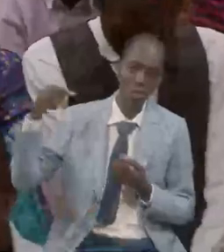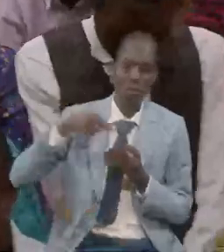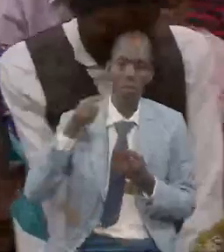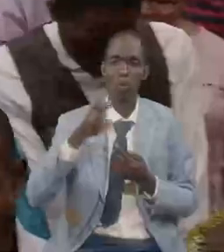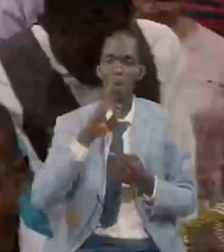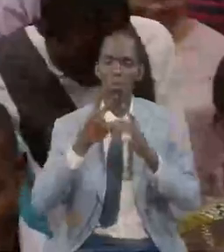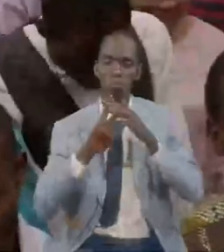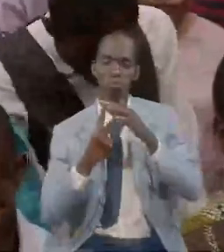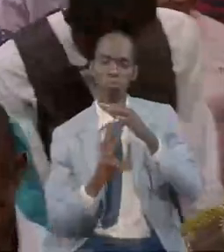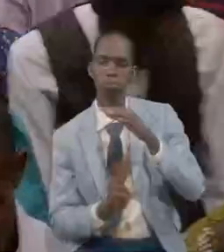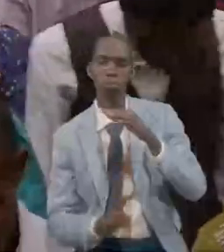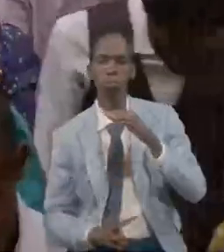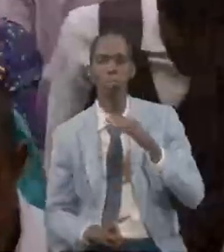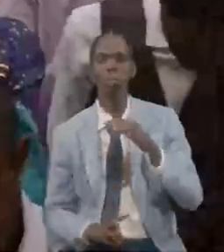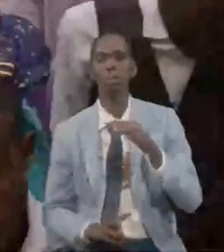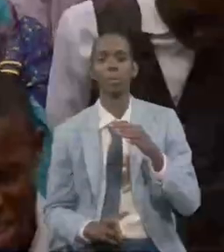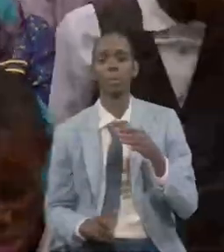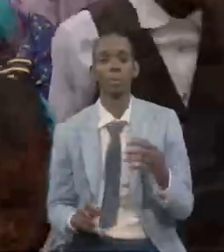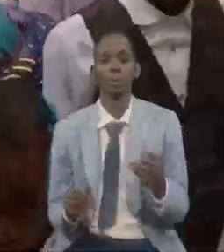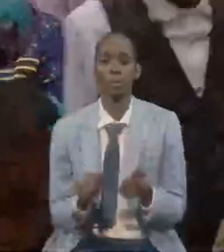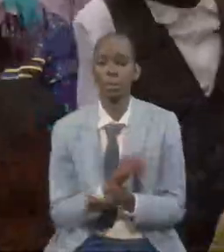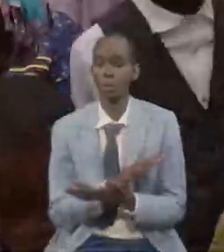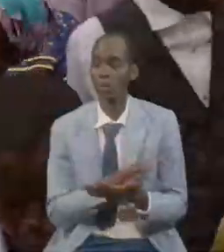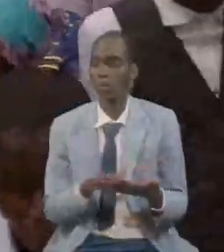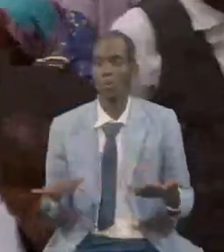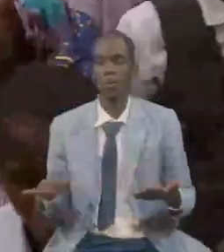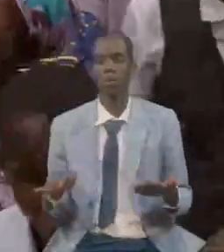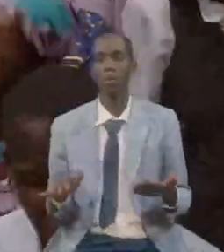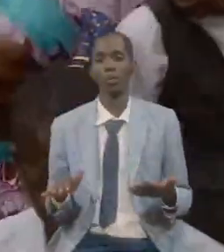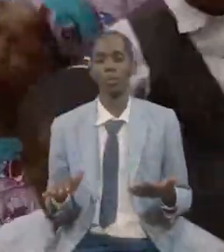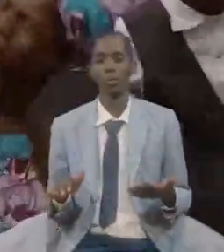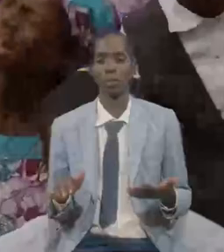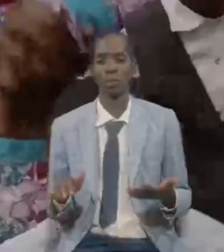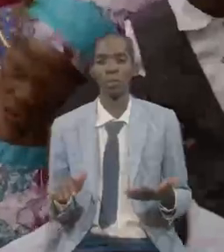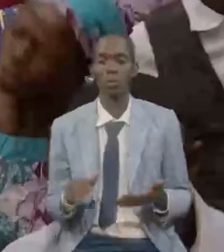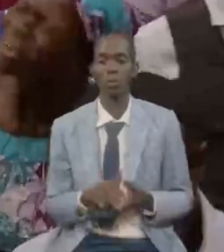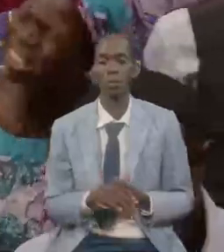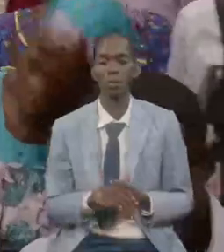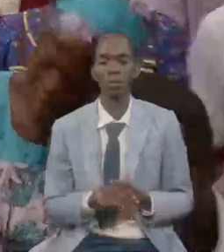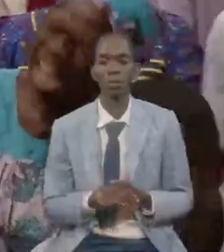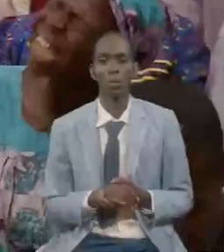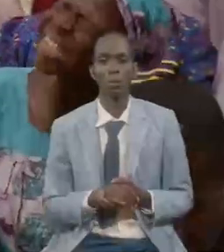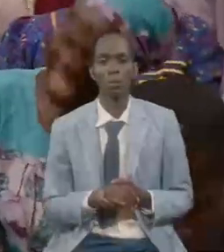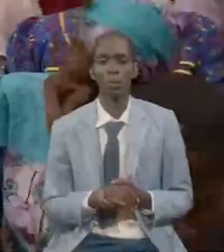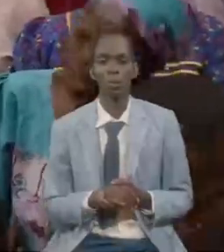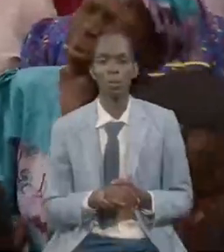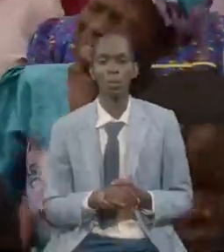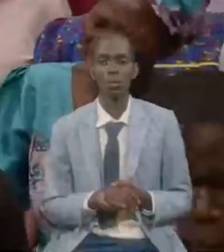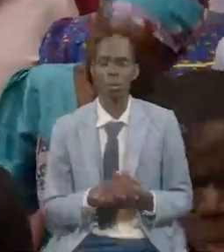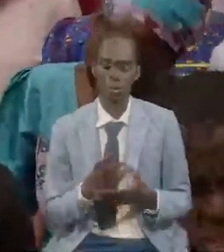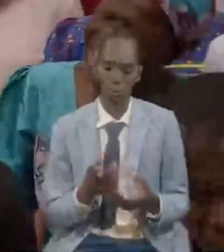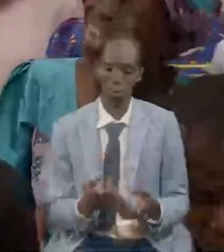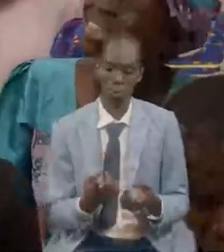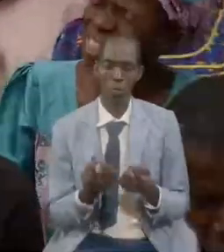soyez noyés dans la destruction et la perdition.